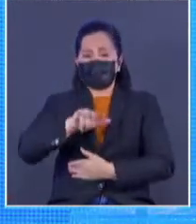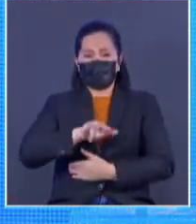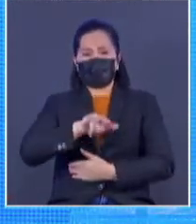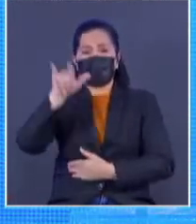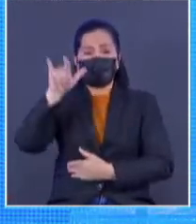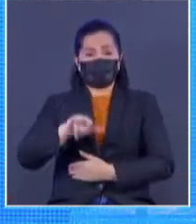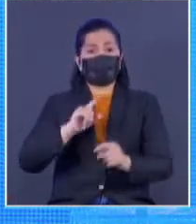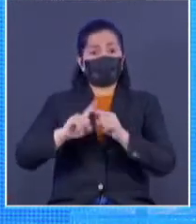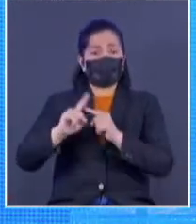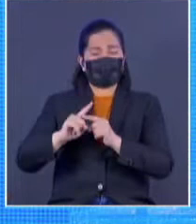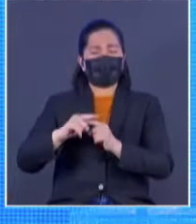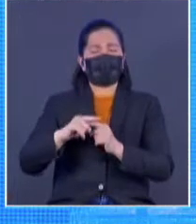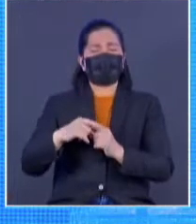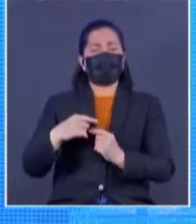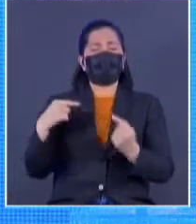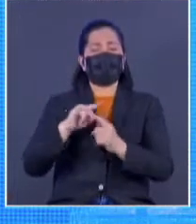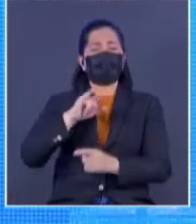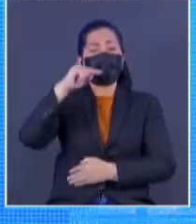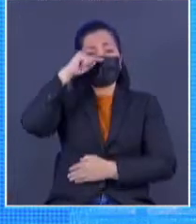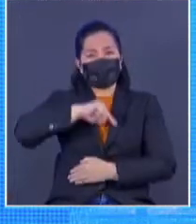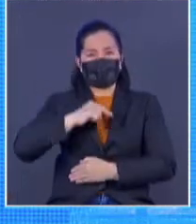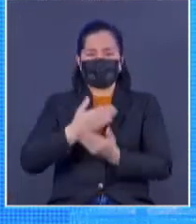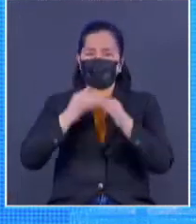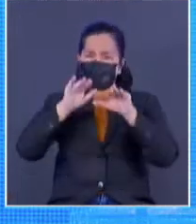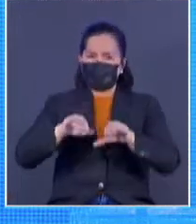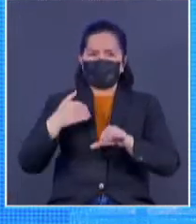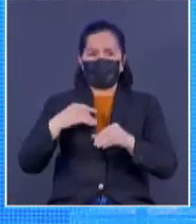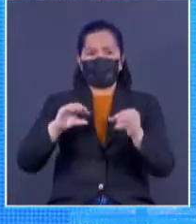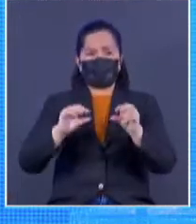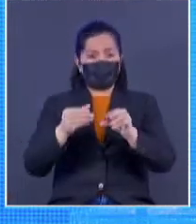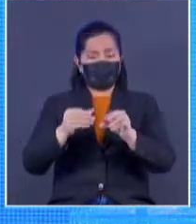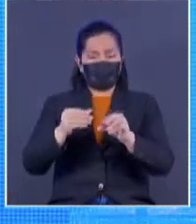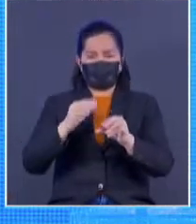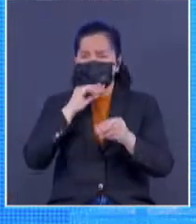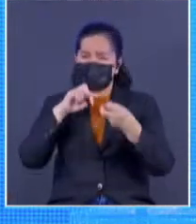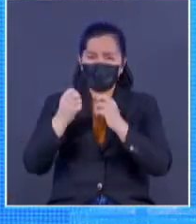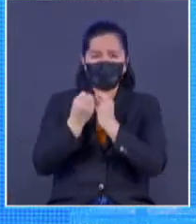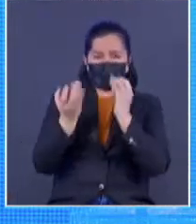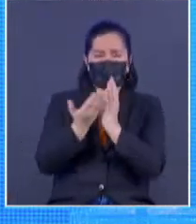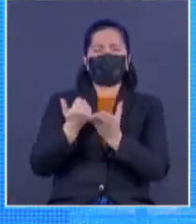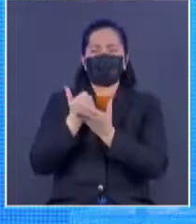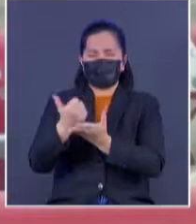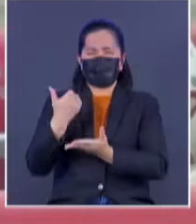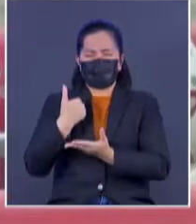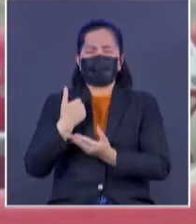ๆอันนี้ทอท.เขาก็ลดให้วิทยุการบินก็บอกว่าถ้าสถานการณ์ยืดเยื้อแบบนี้ก็จะช่วยเหลือต่อไปครับ